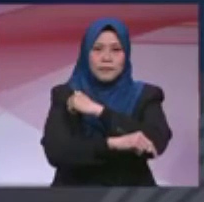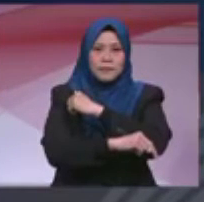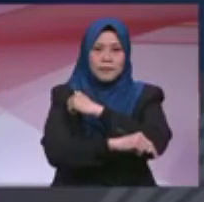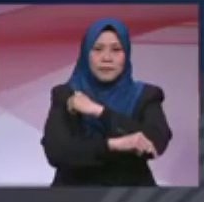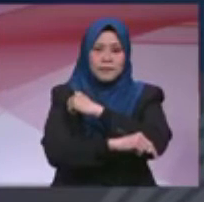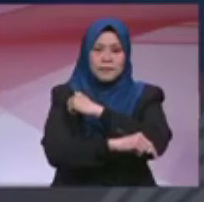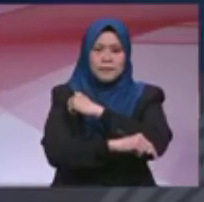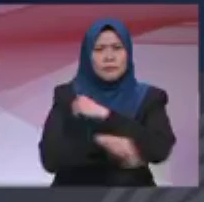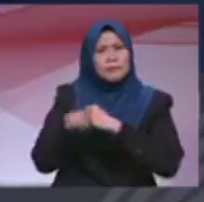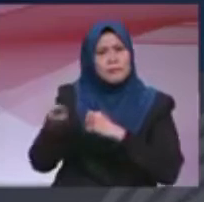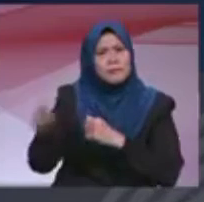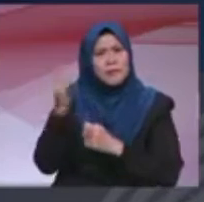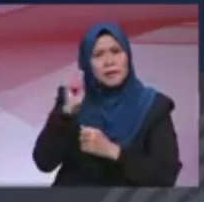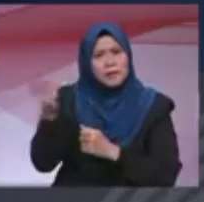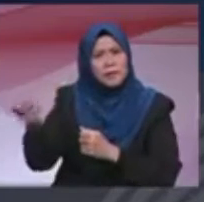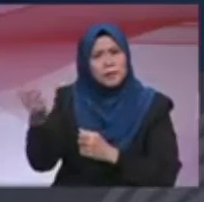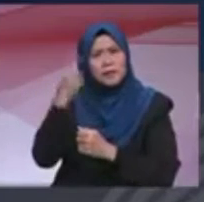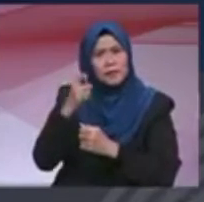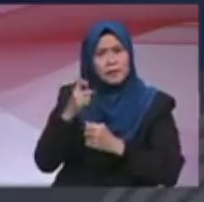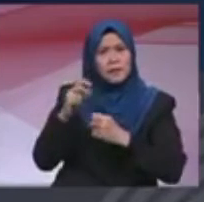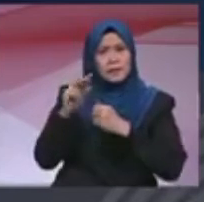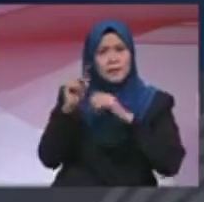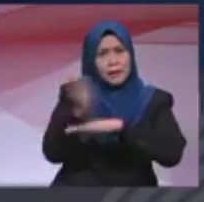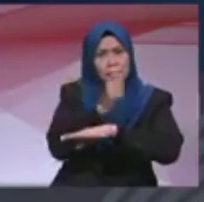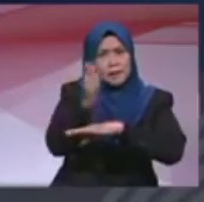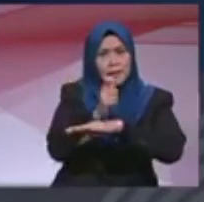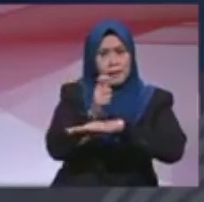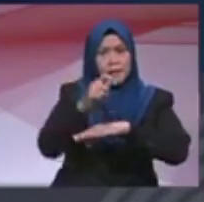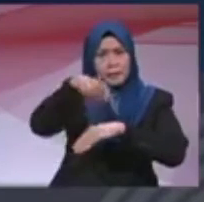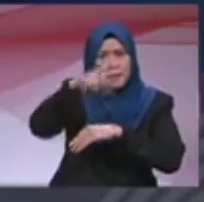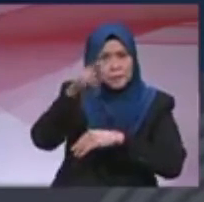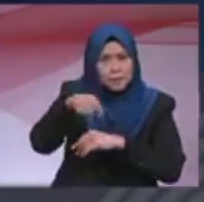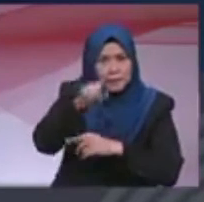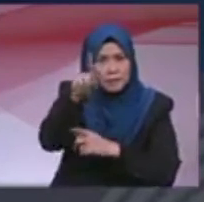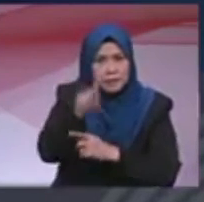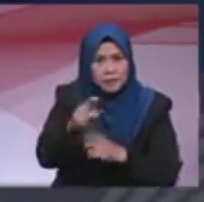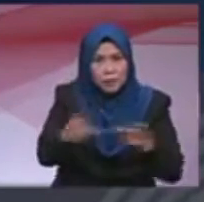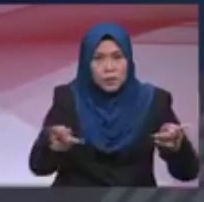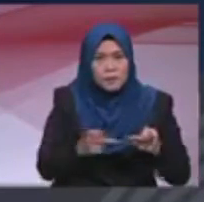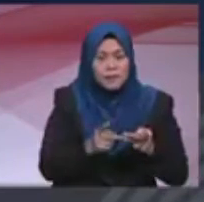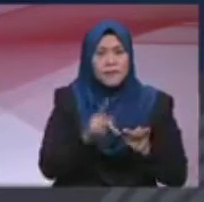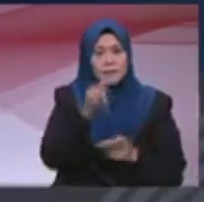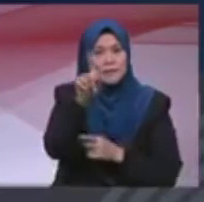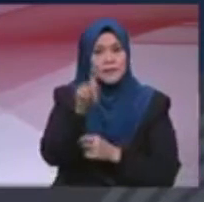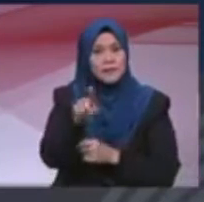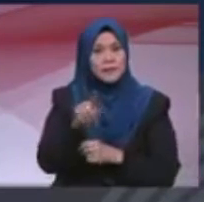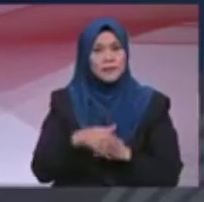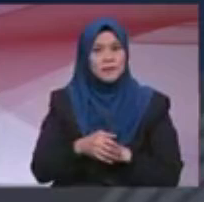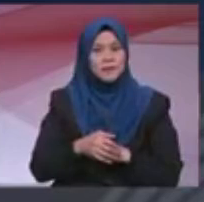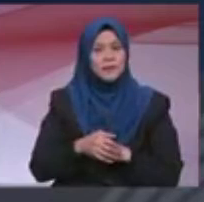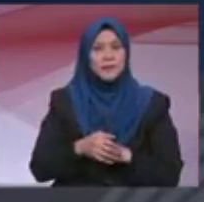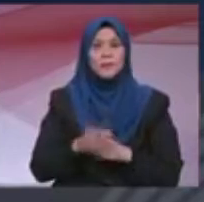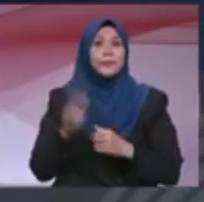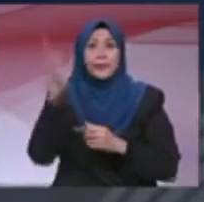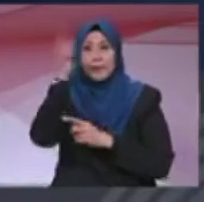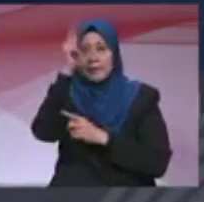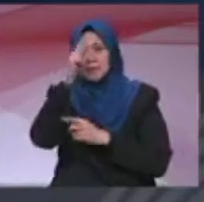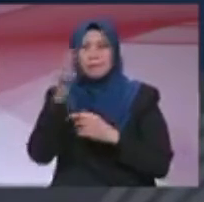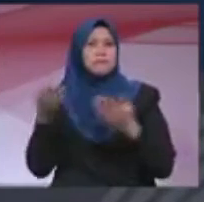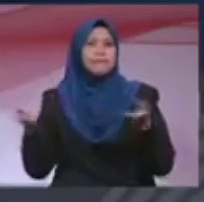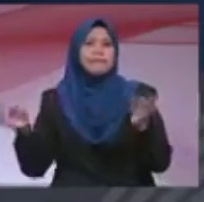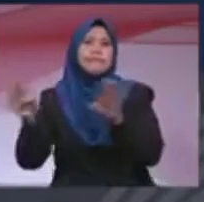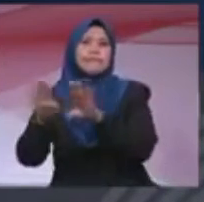you rujuk kepada tadika di negeri PKP. Ya. Ya, okey. Kita tak buka kerana sekolah